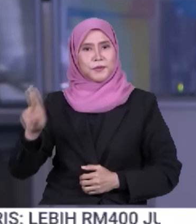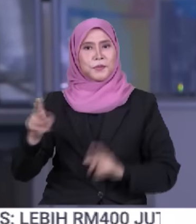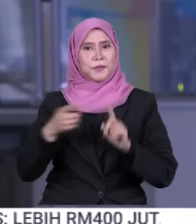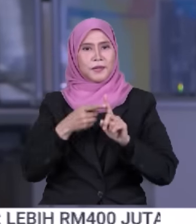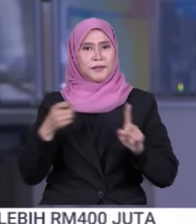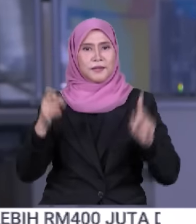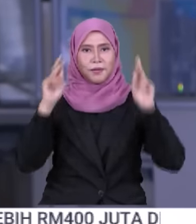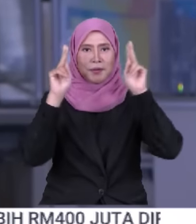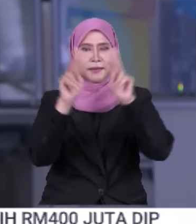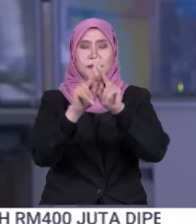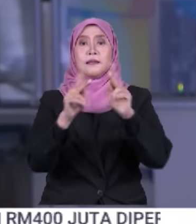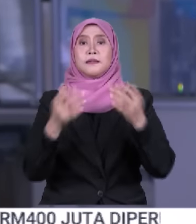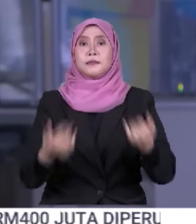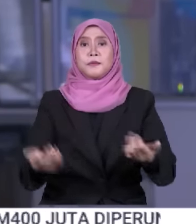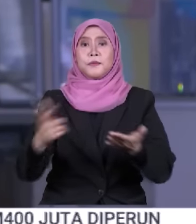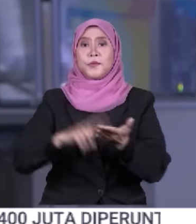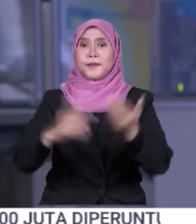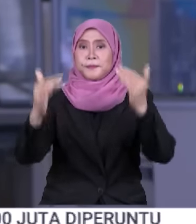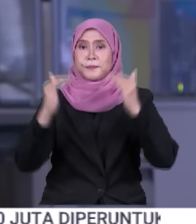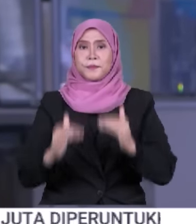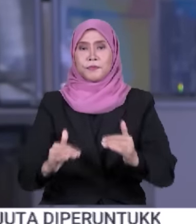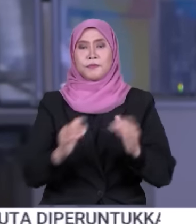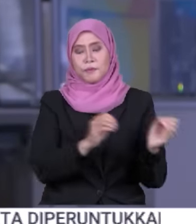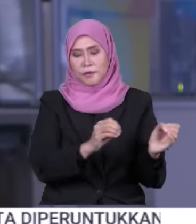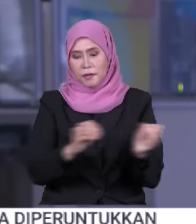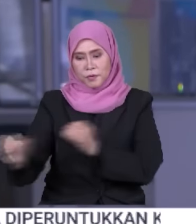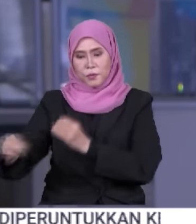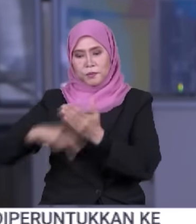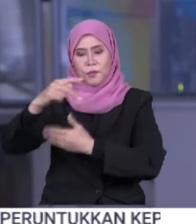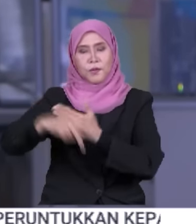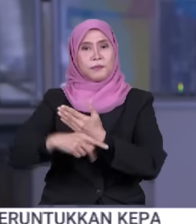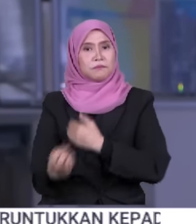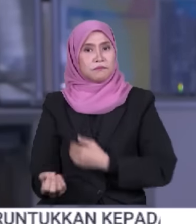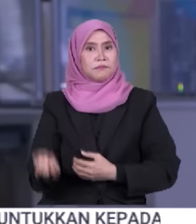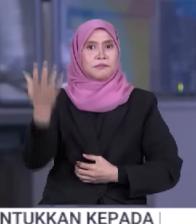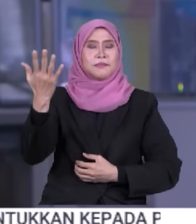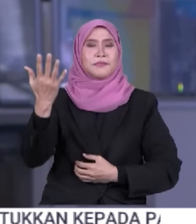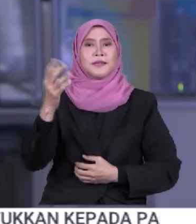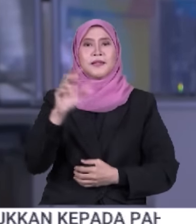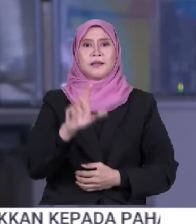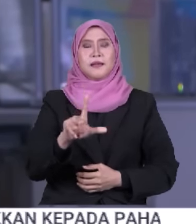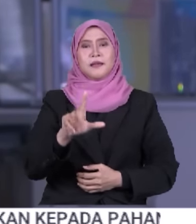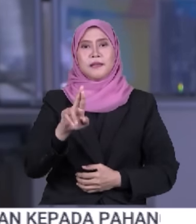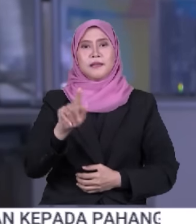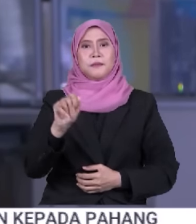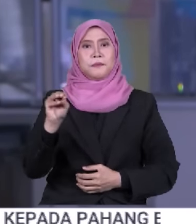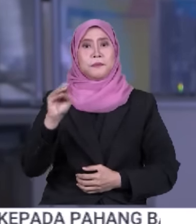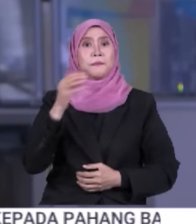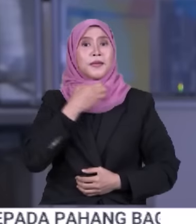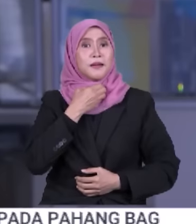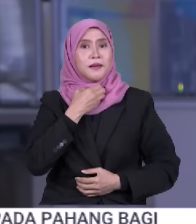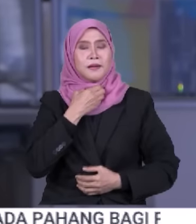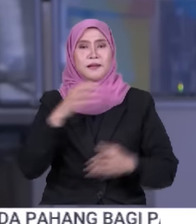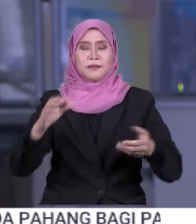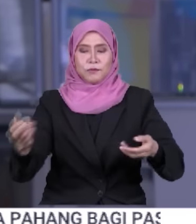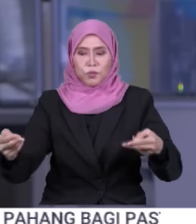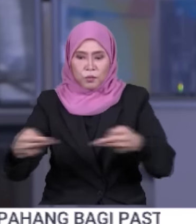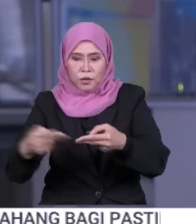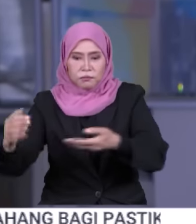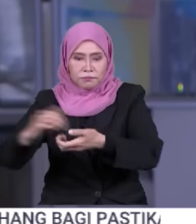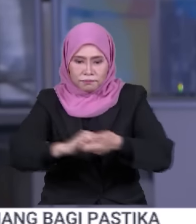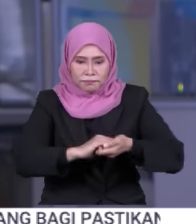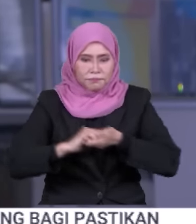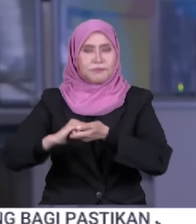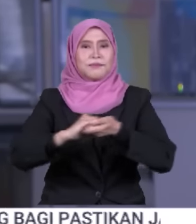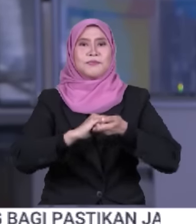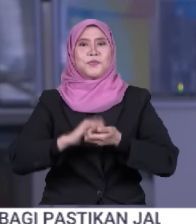dari Kuantan. Kita ke perkembangan seterusnya. Penganjuran program Ihya Ramadan oleh RTM Perak berupaya mengeratkan hubungan silaturahim